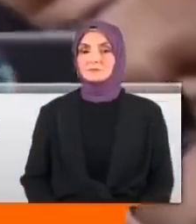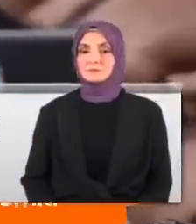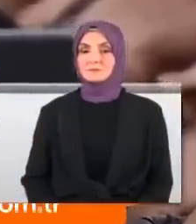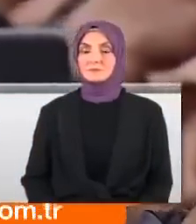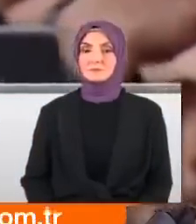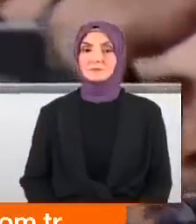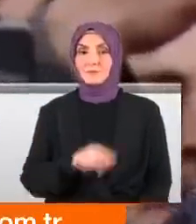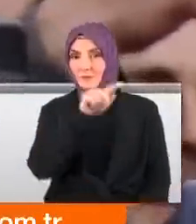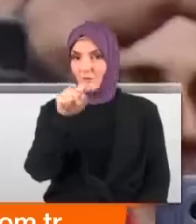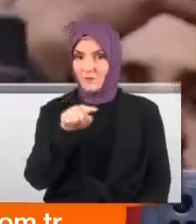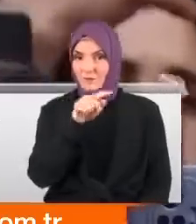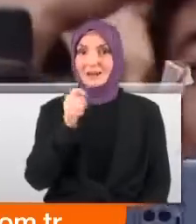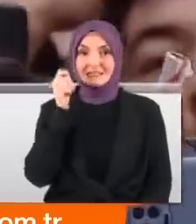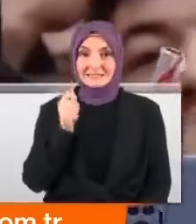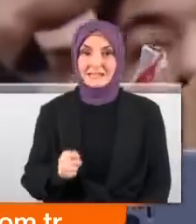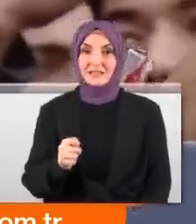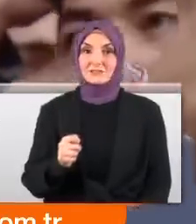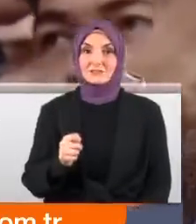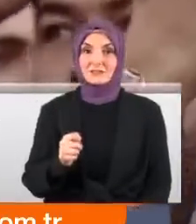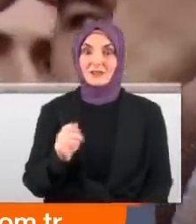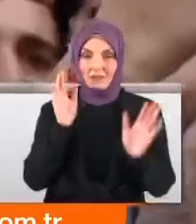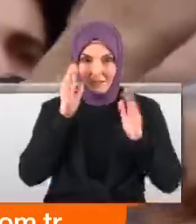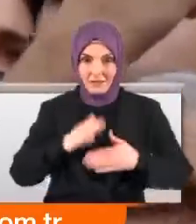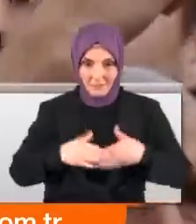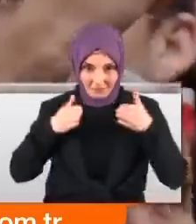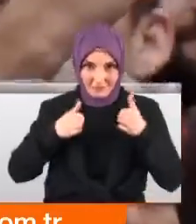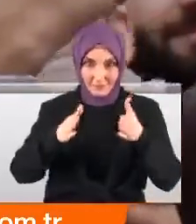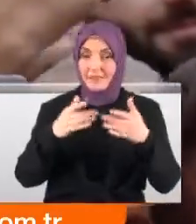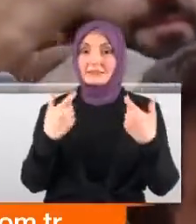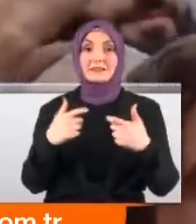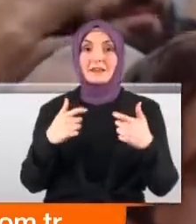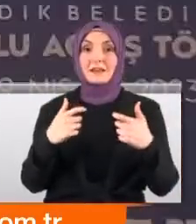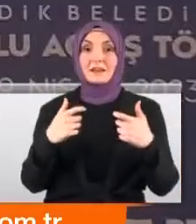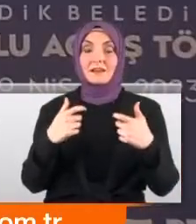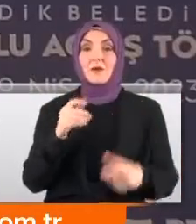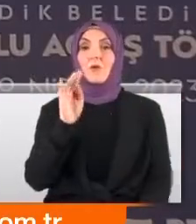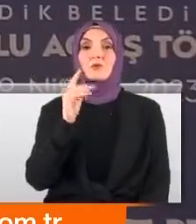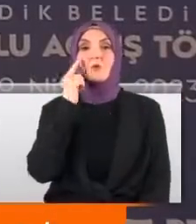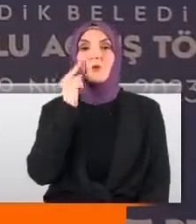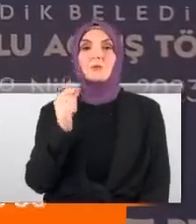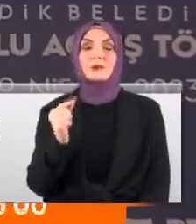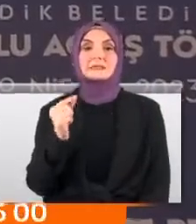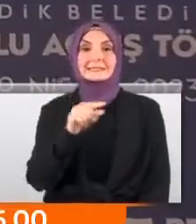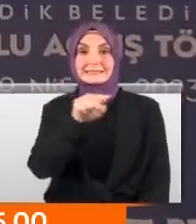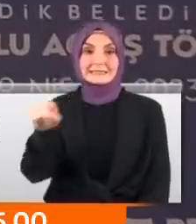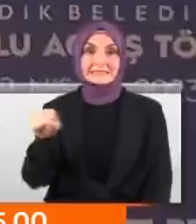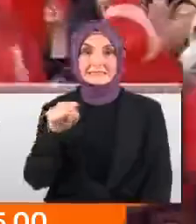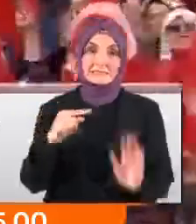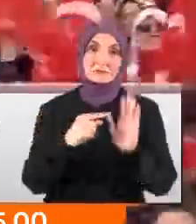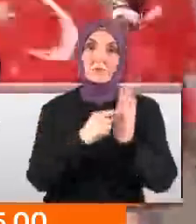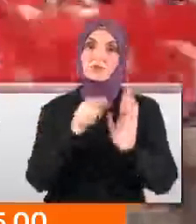Bunlara asıl kıblenin neresi olduğunu 14 Mayıs'ta siz